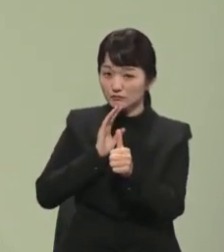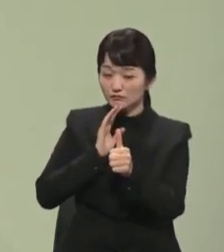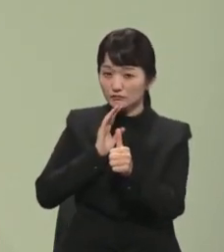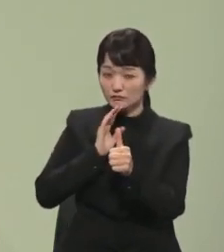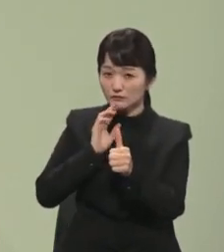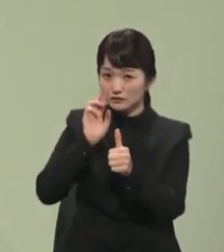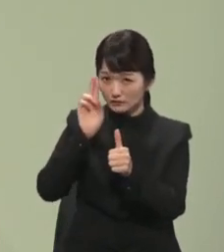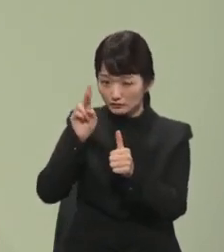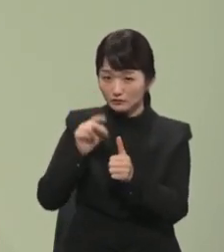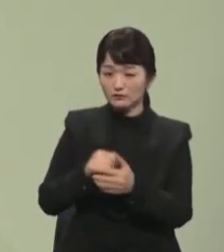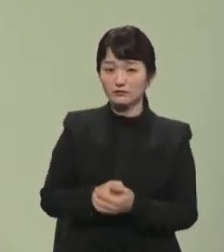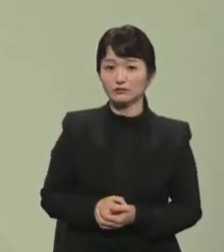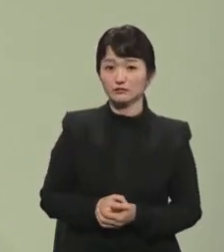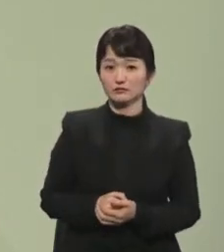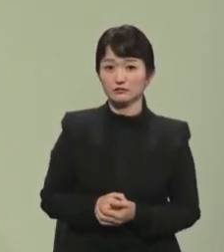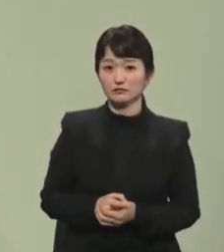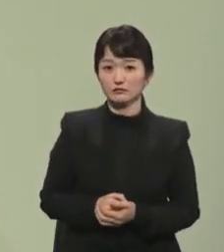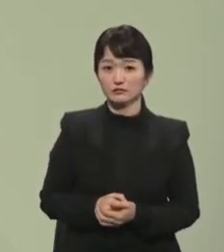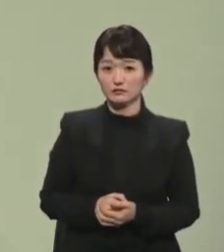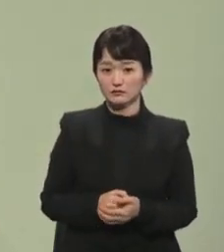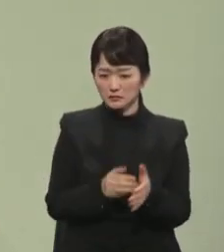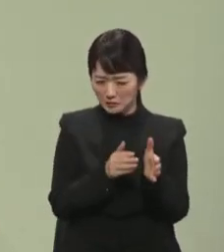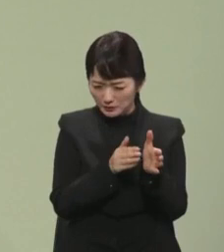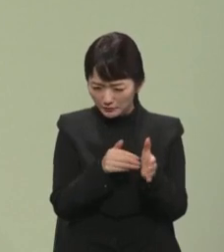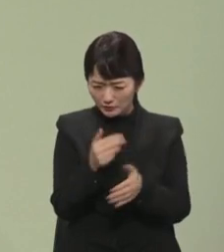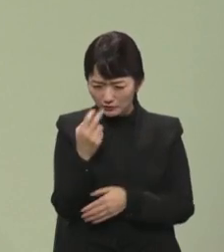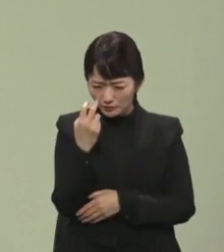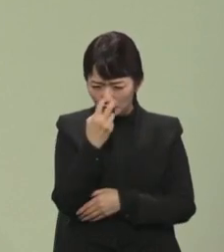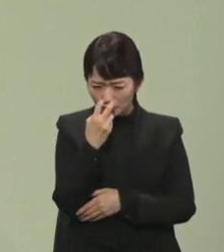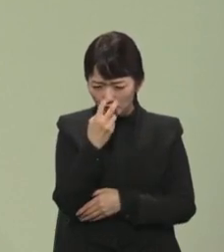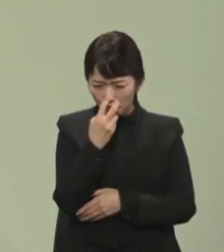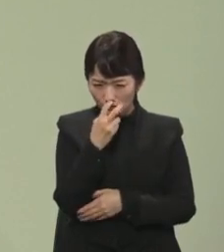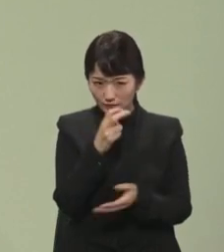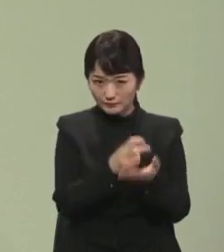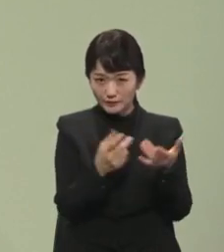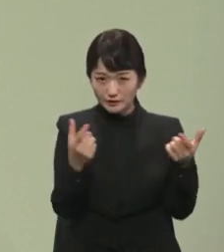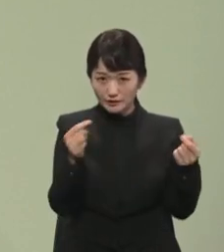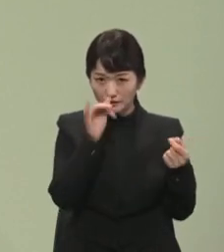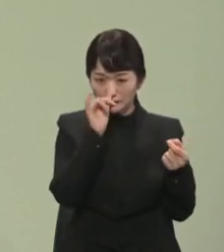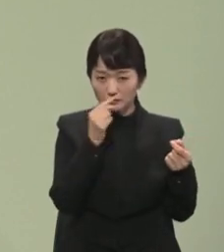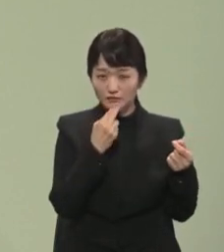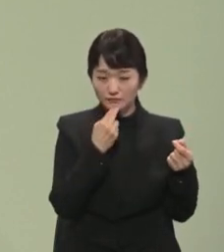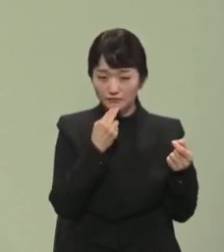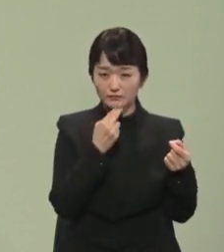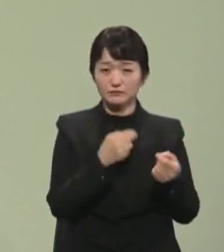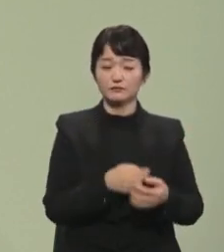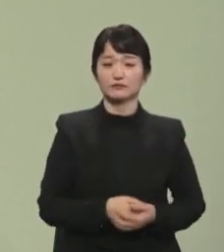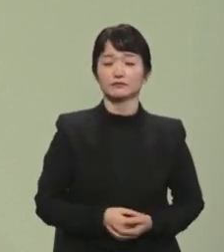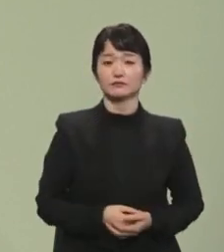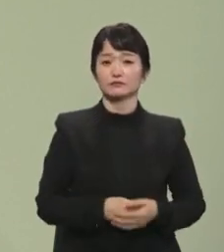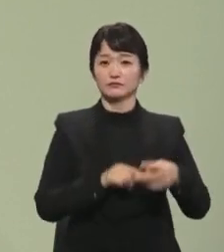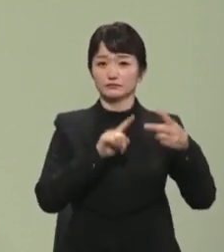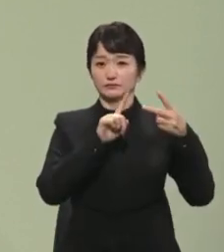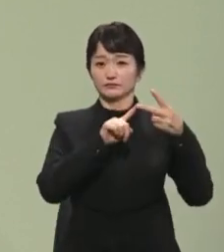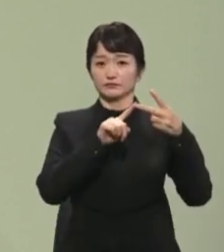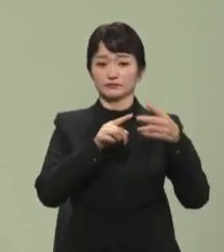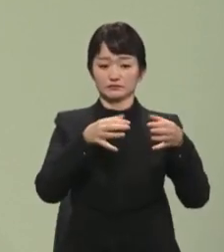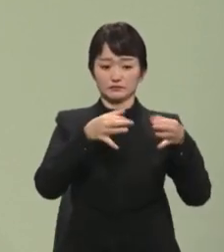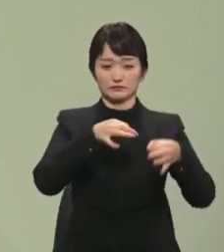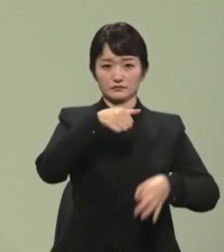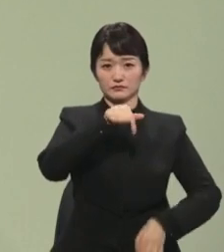함정 취재를 한 것이 타당한 방식과 뭐 절차 였느냐 이런 얘기를 해 볼 수가 있을 것 같고 또 하나는 이제 김건희